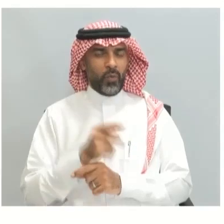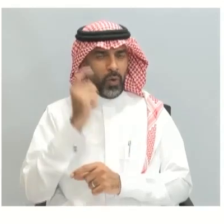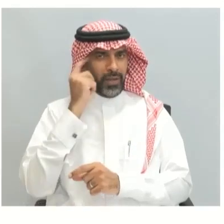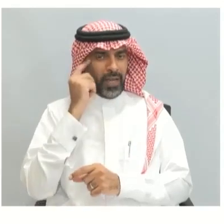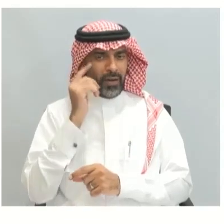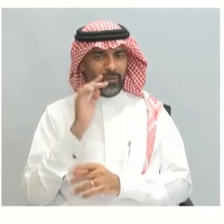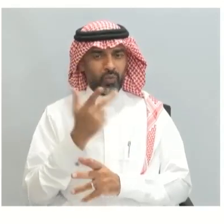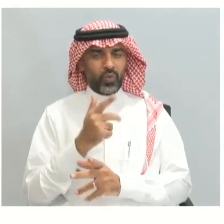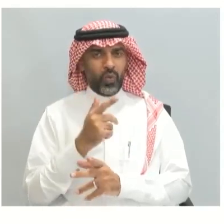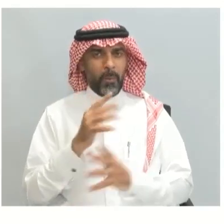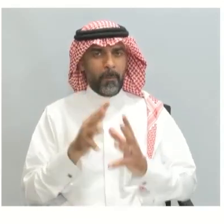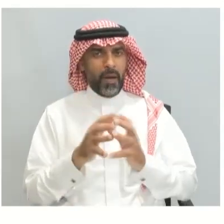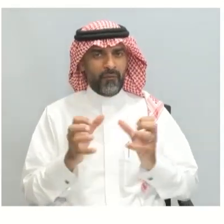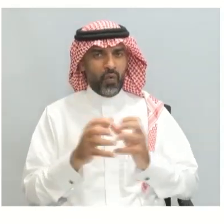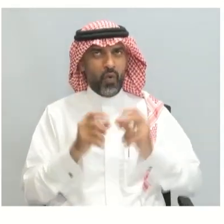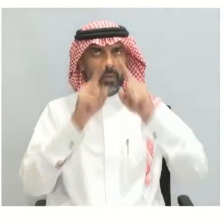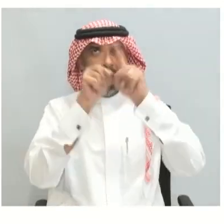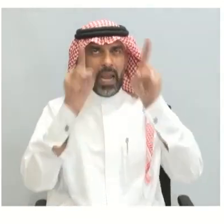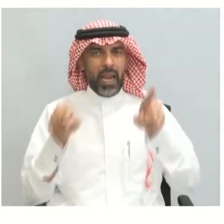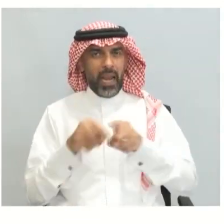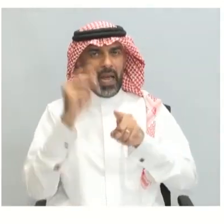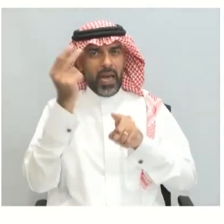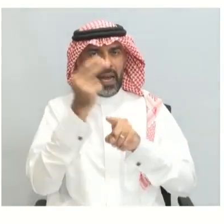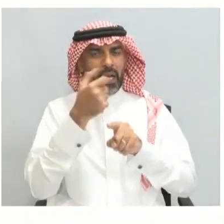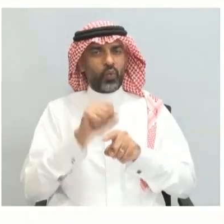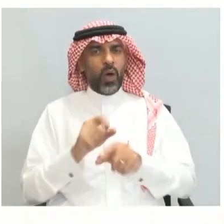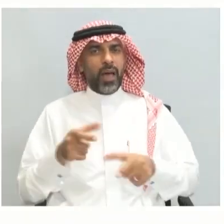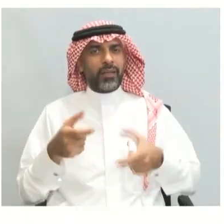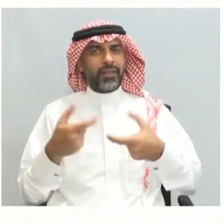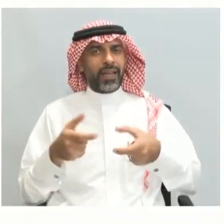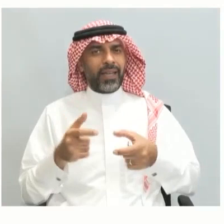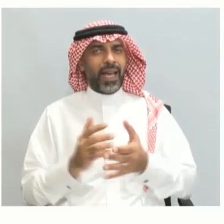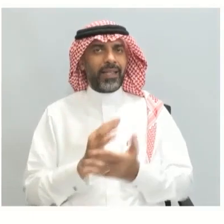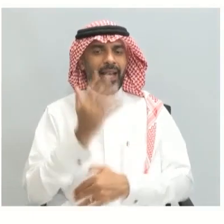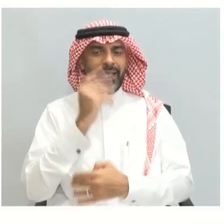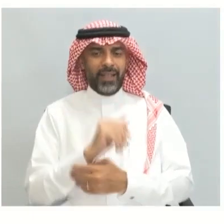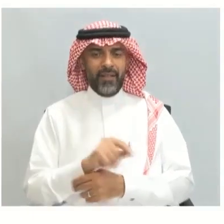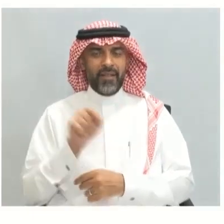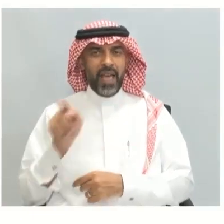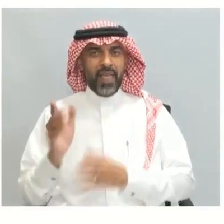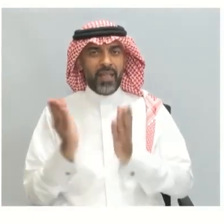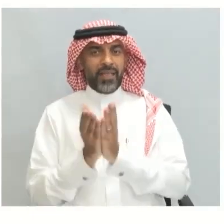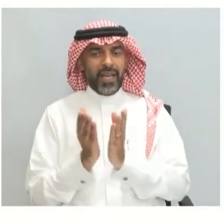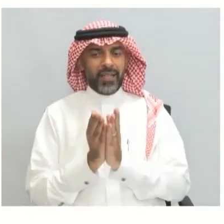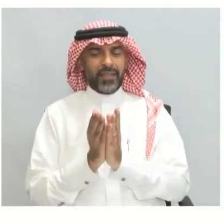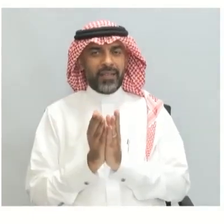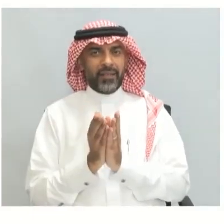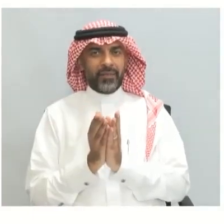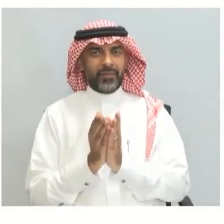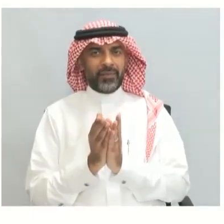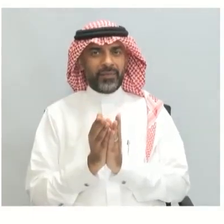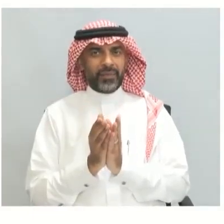على مفهوم الخرائط والتقنيات الحديثه في هذا الدرس انا وانتم ابنائي وبنات